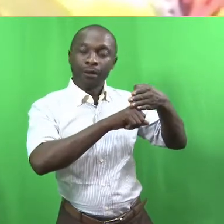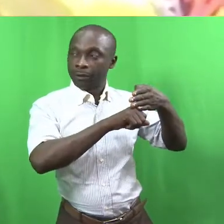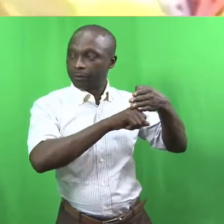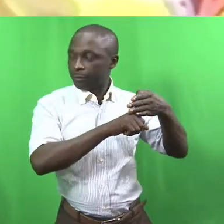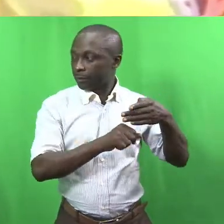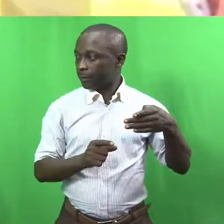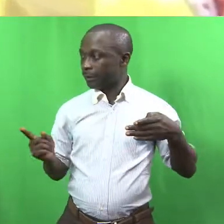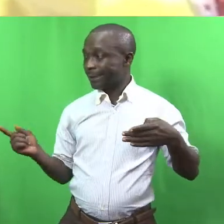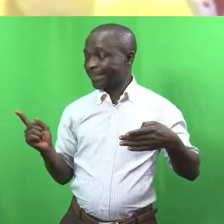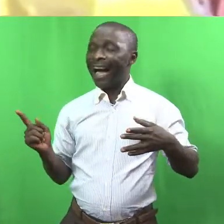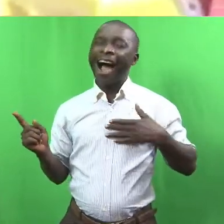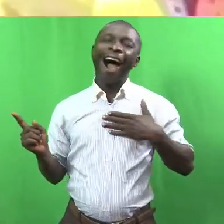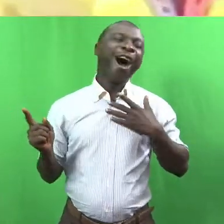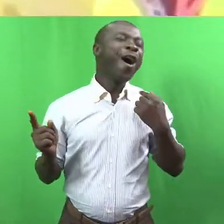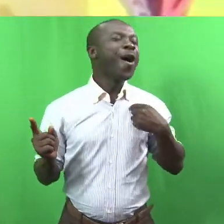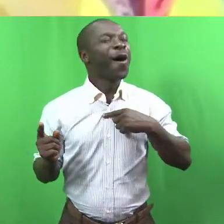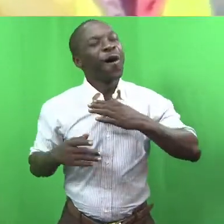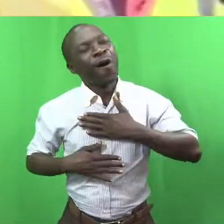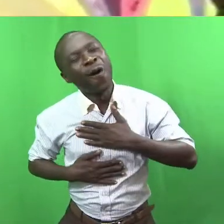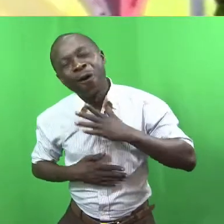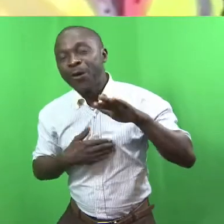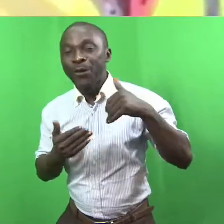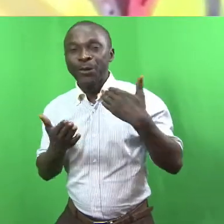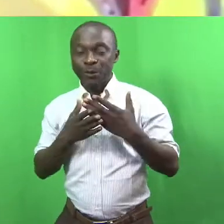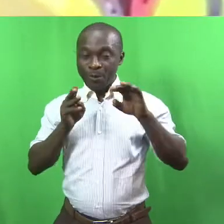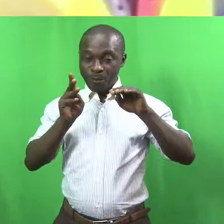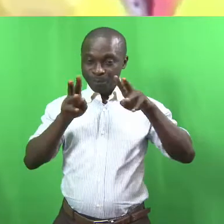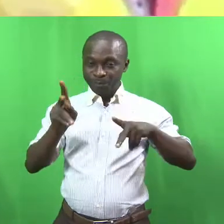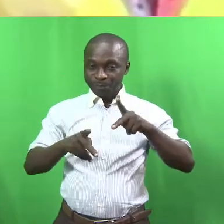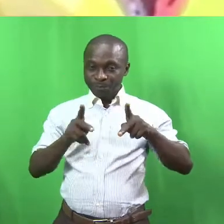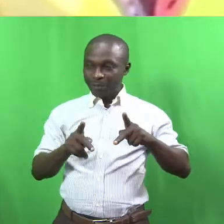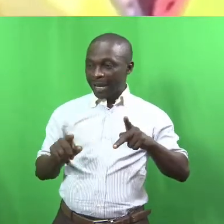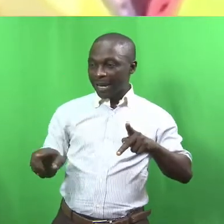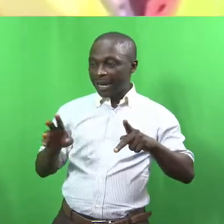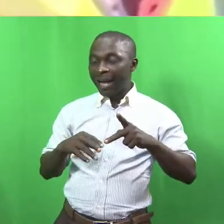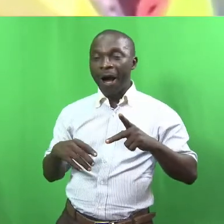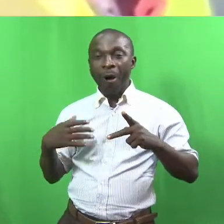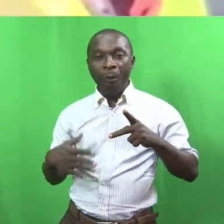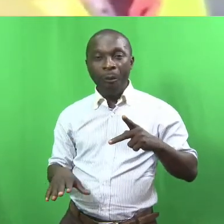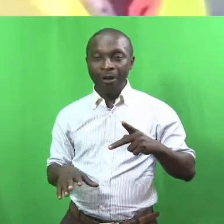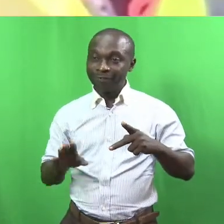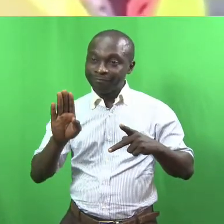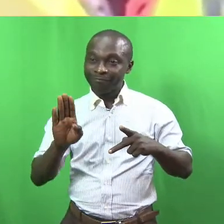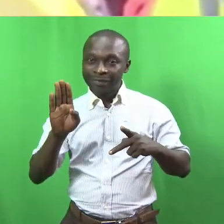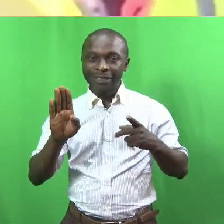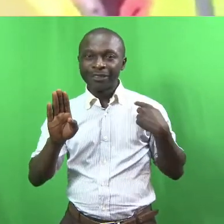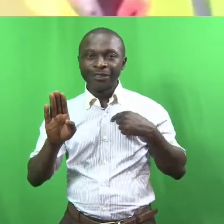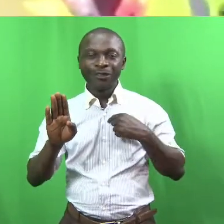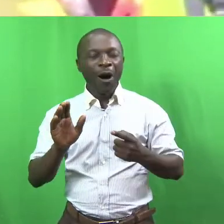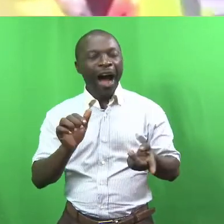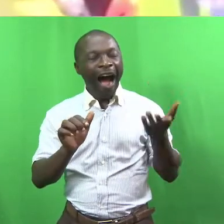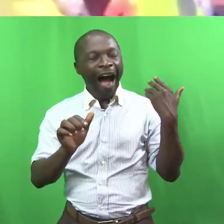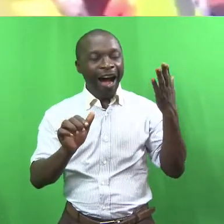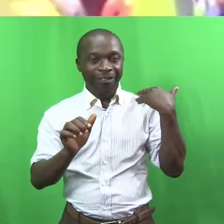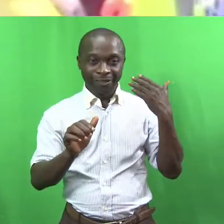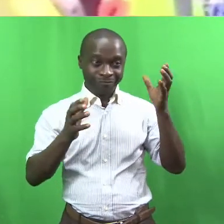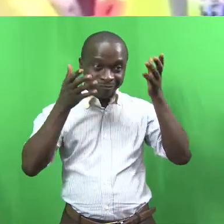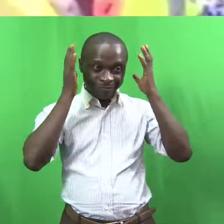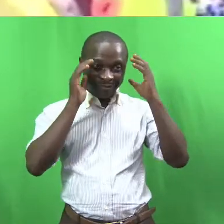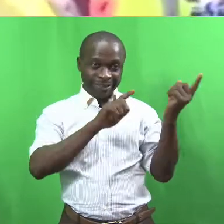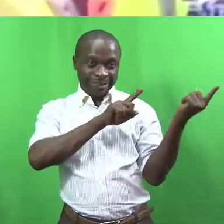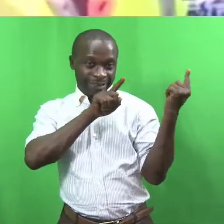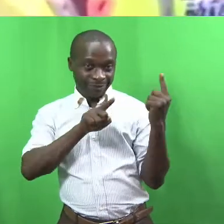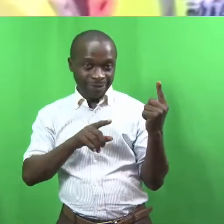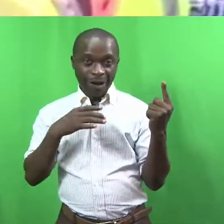tellement contents, tous les commerçants du marché B. Cette voie d'abord, c'est l'avenue Chantal Mbia. Et ça part aussi